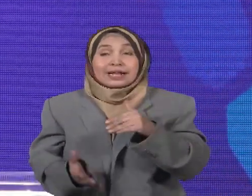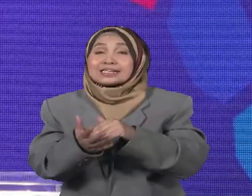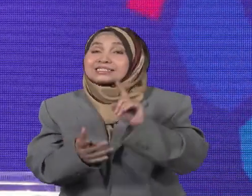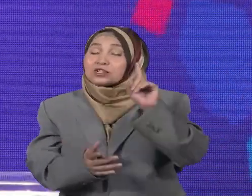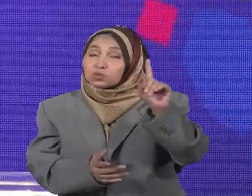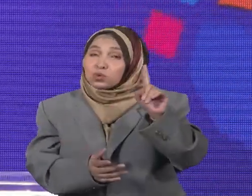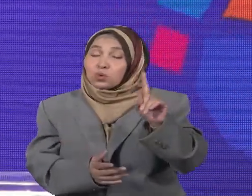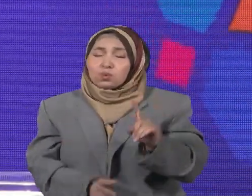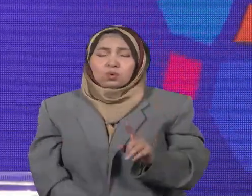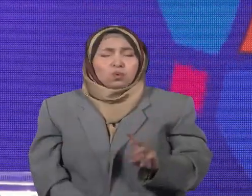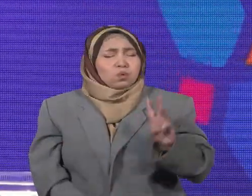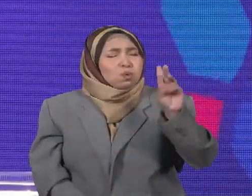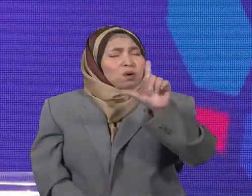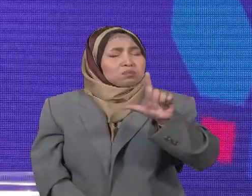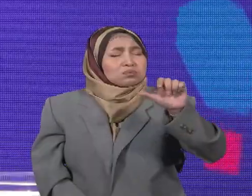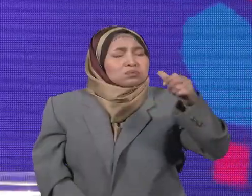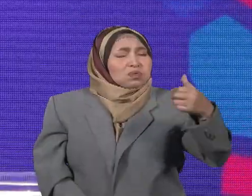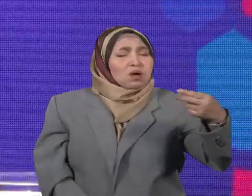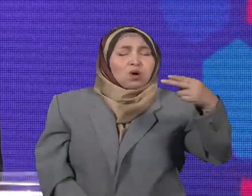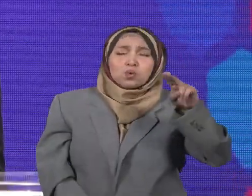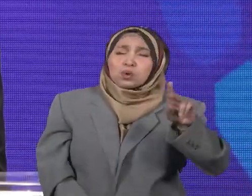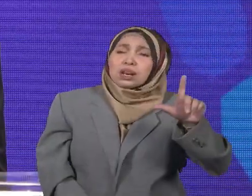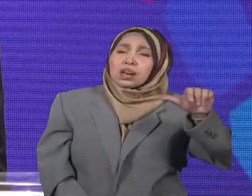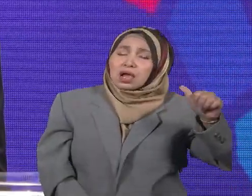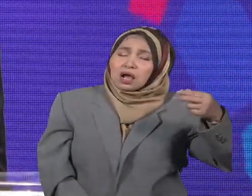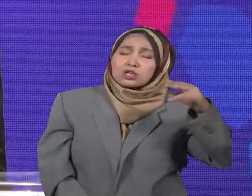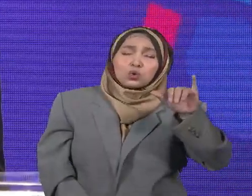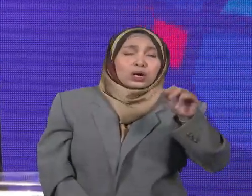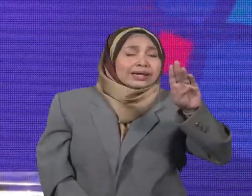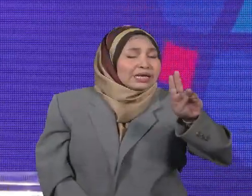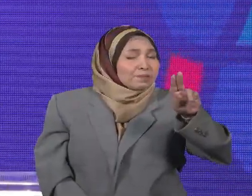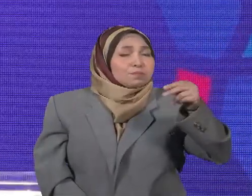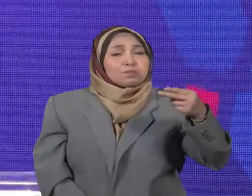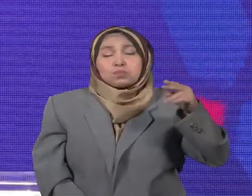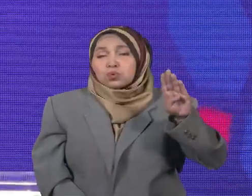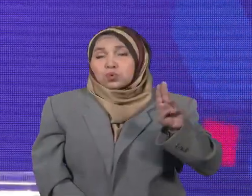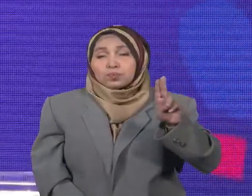lah wallahu la yuhibbu. Cuba.